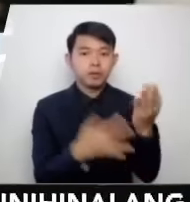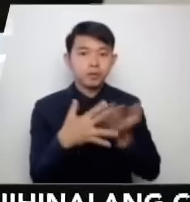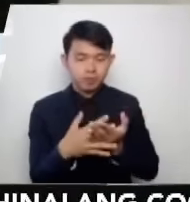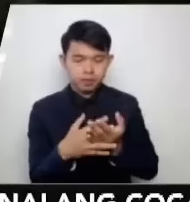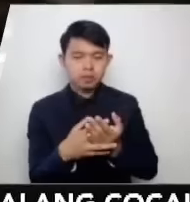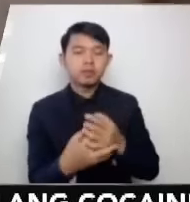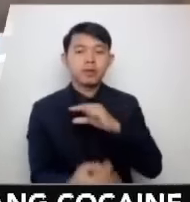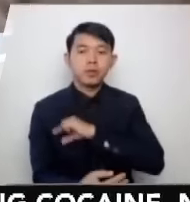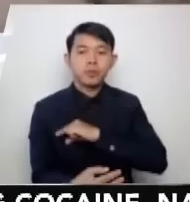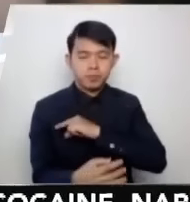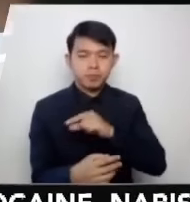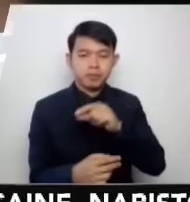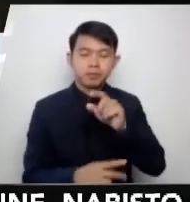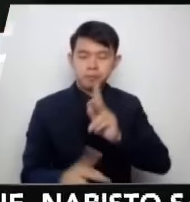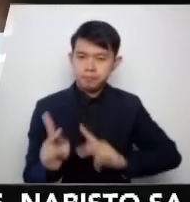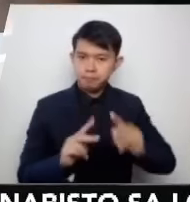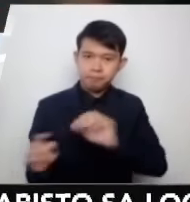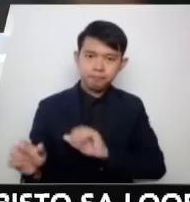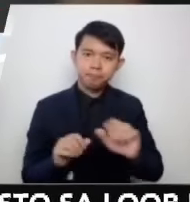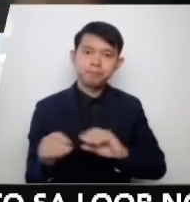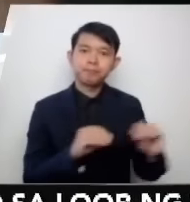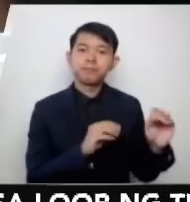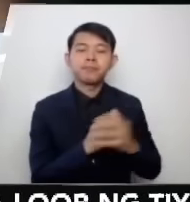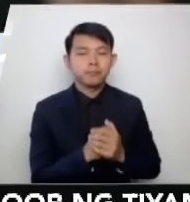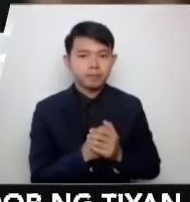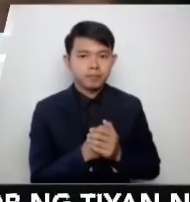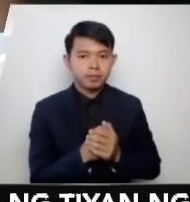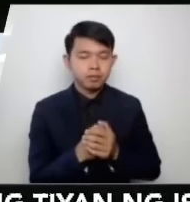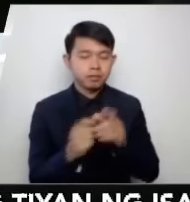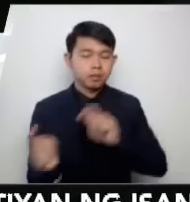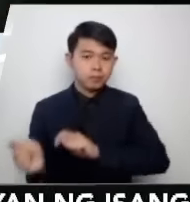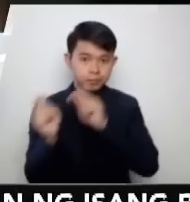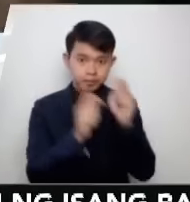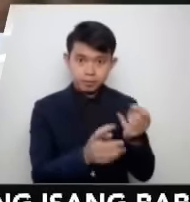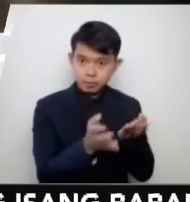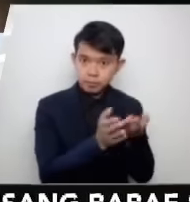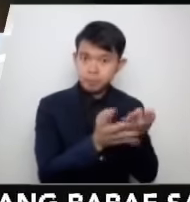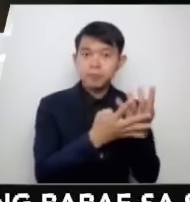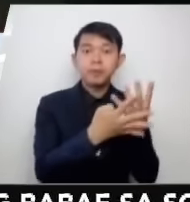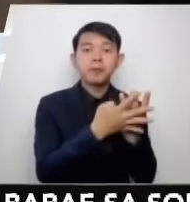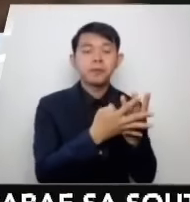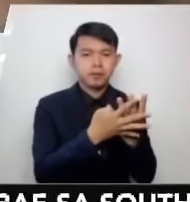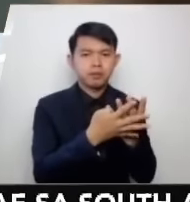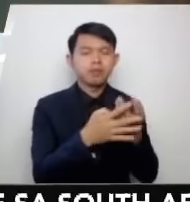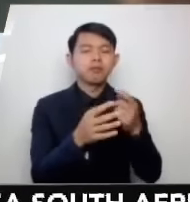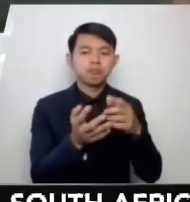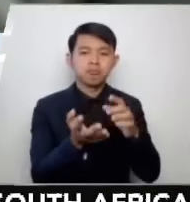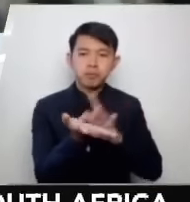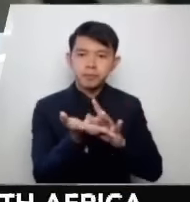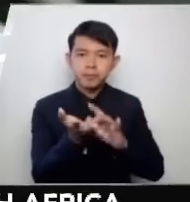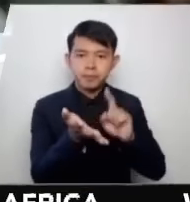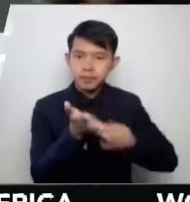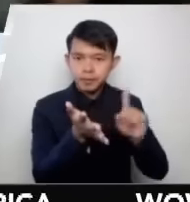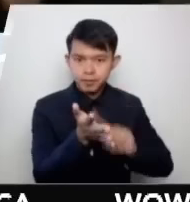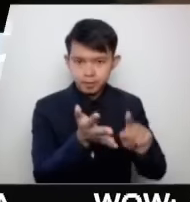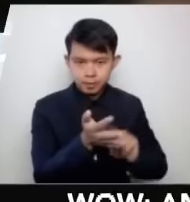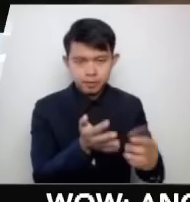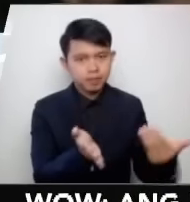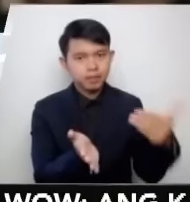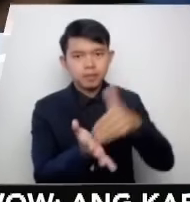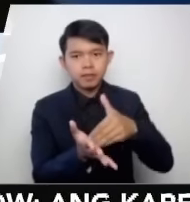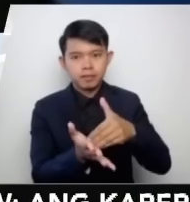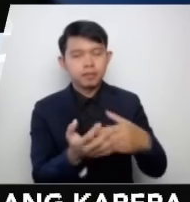Bago ang paglipat sa Pasig City Jail, muling sumalang sa medical examination si Go. Ayon kay PNP spokesperson Plus Colonel Jean Fajardo,